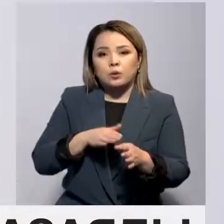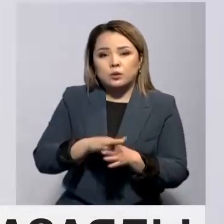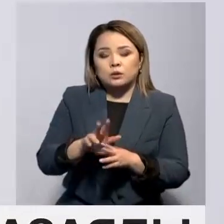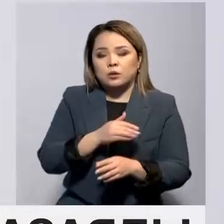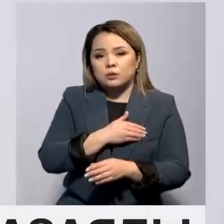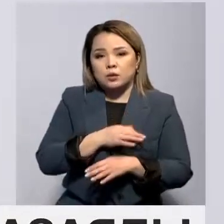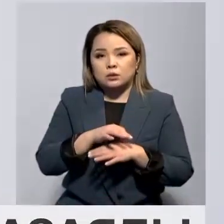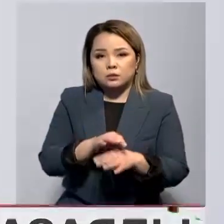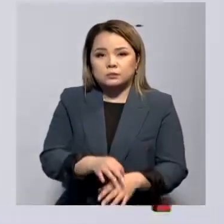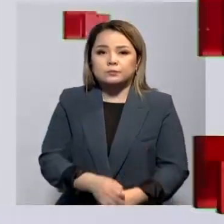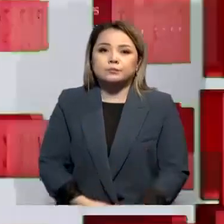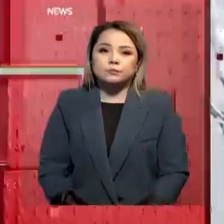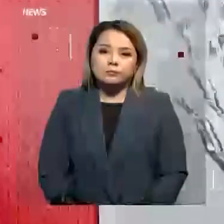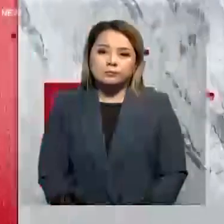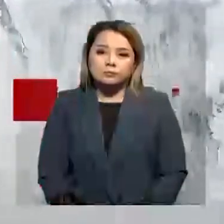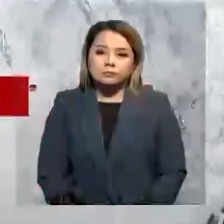етсін.